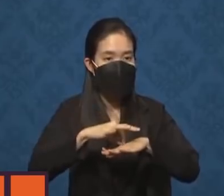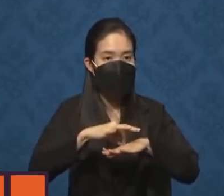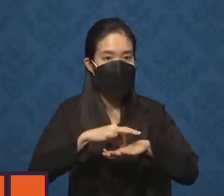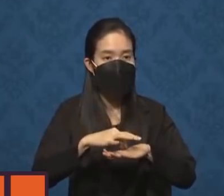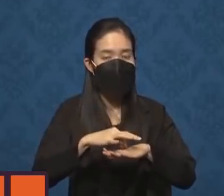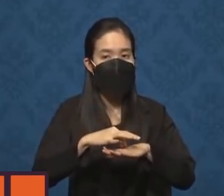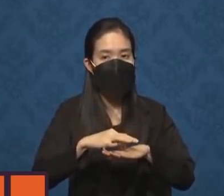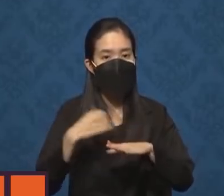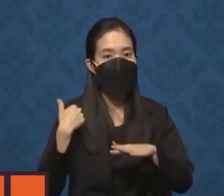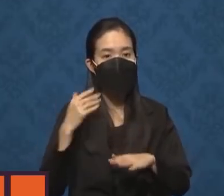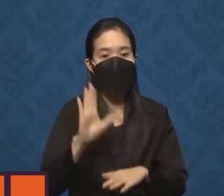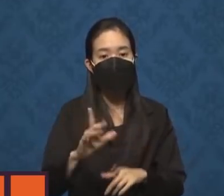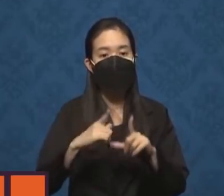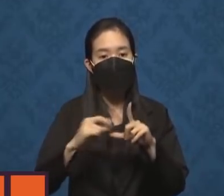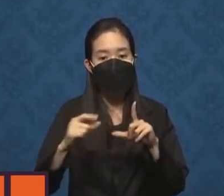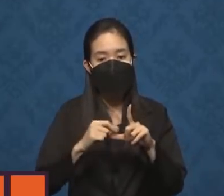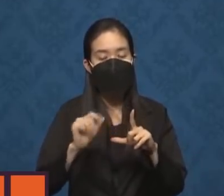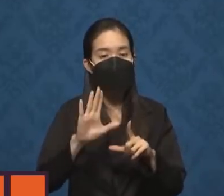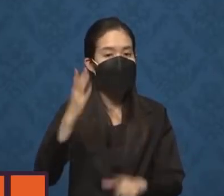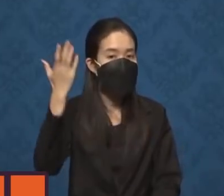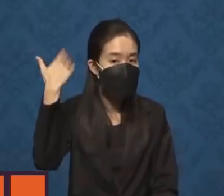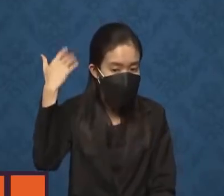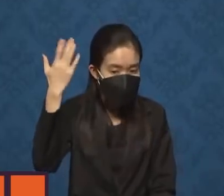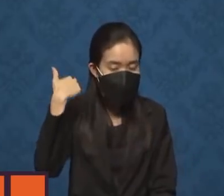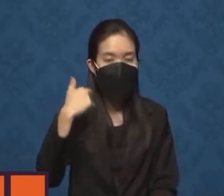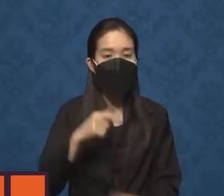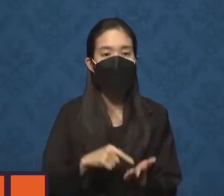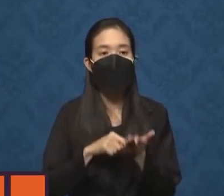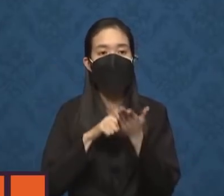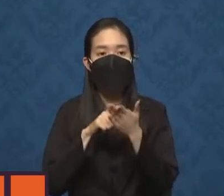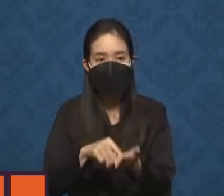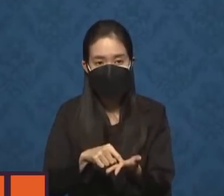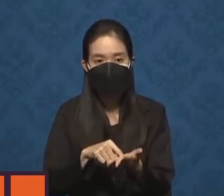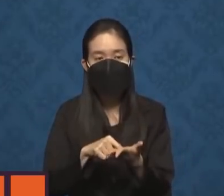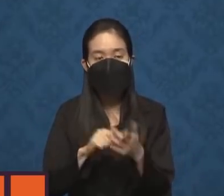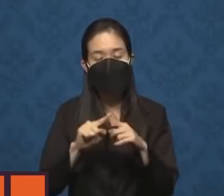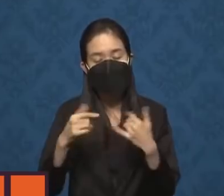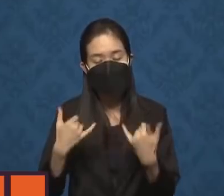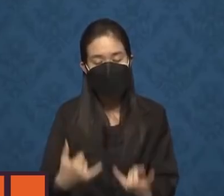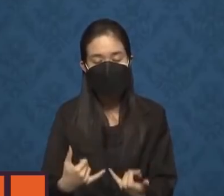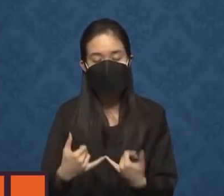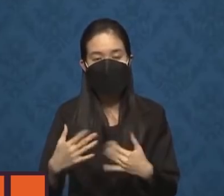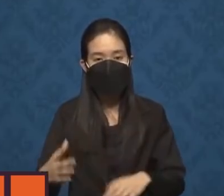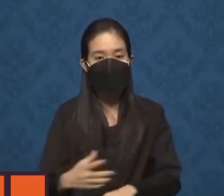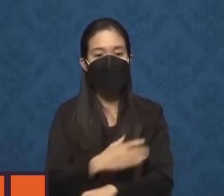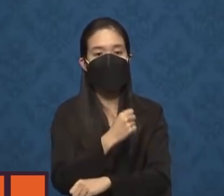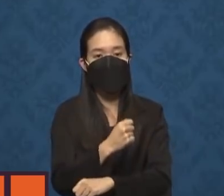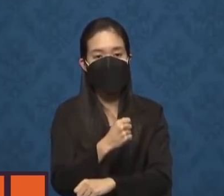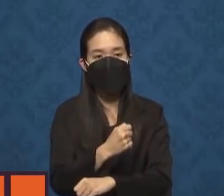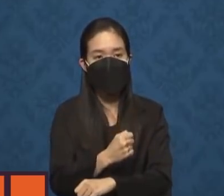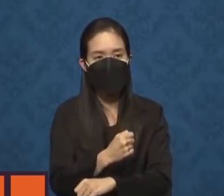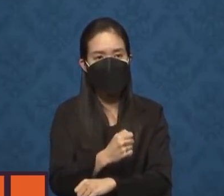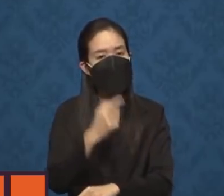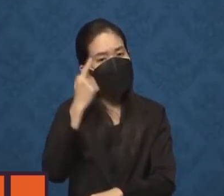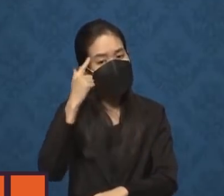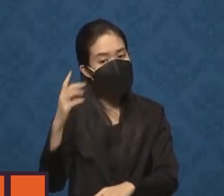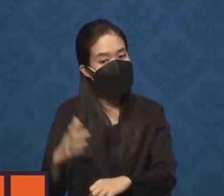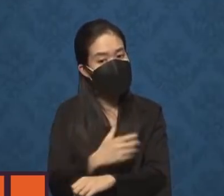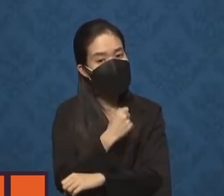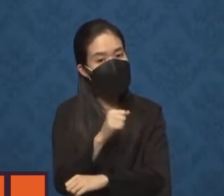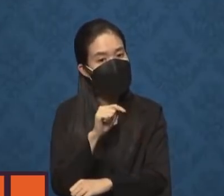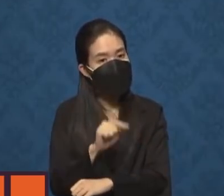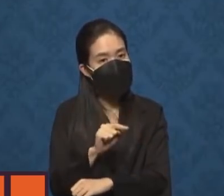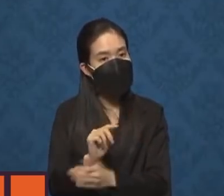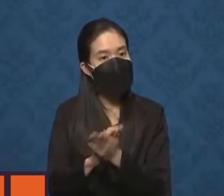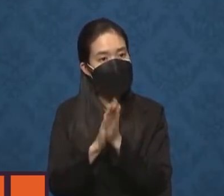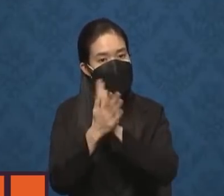ค่ะถ้ามาทานคะการรัฐประหารไม่เพียงแต่และไม่เพียงเป็นแค่การไม่มี